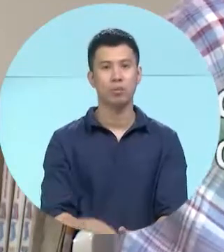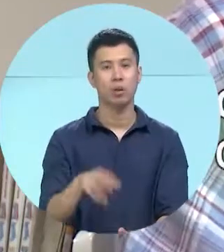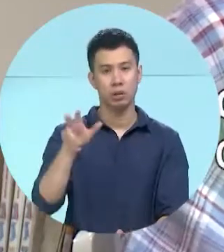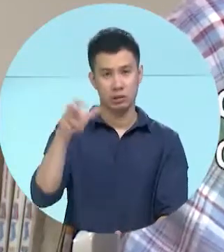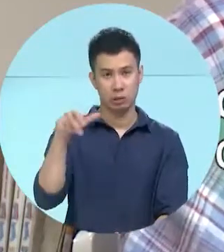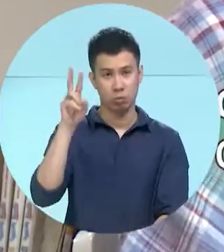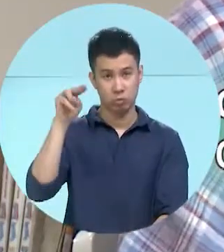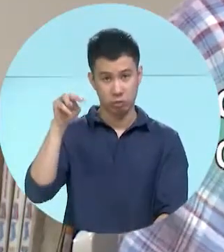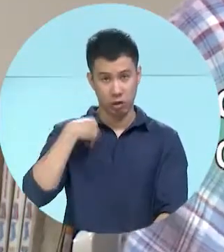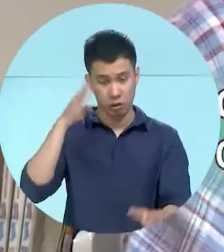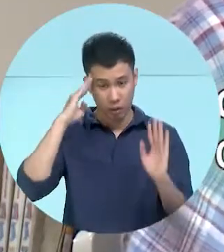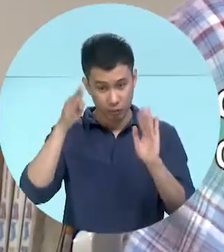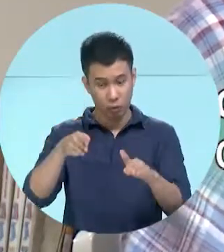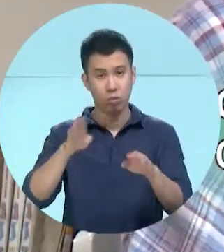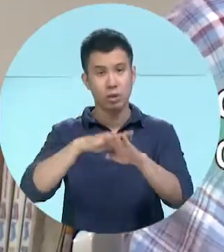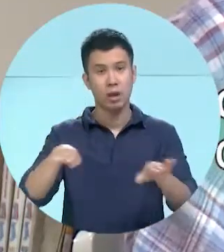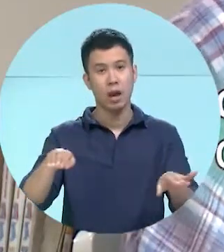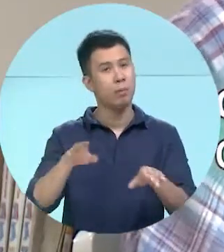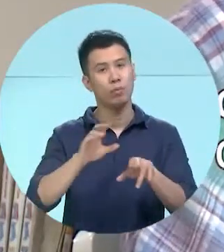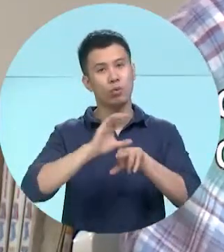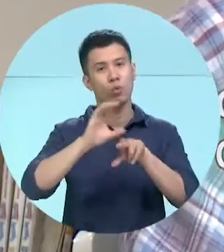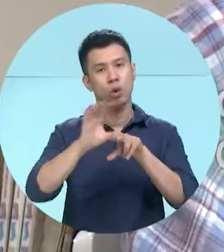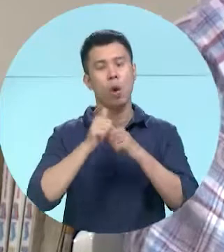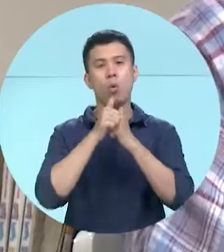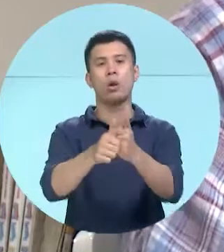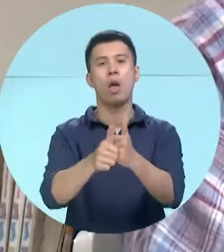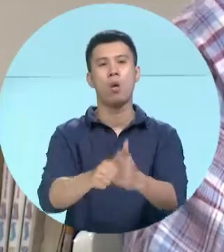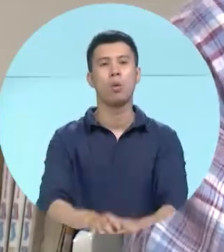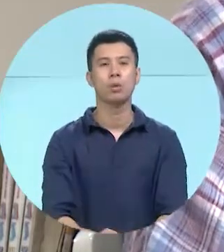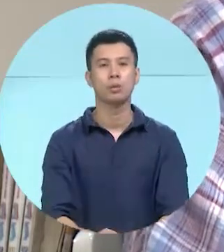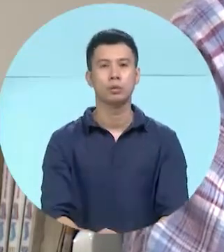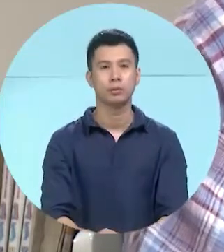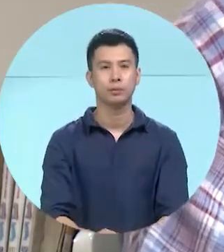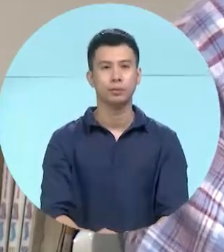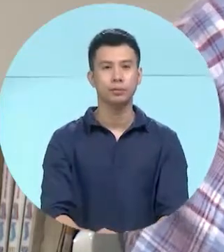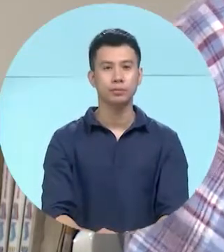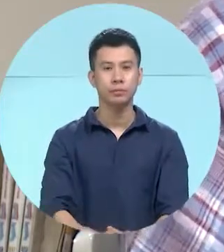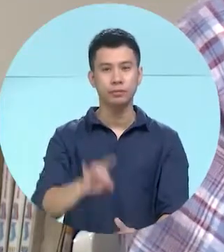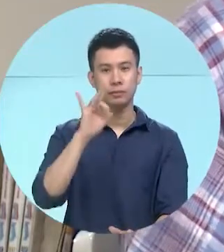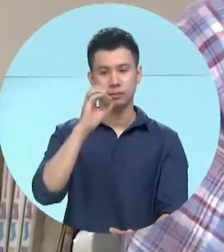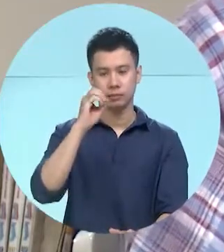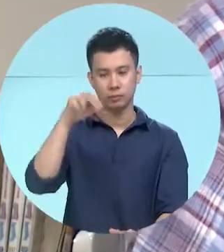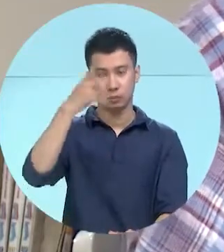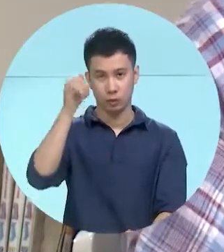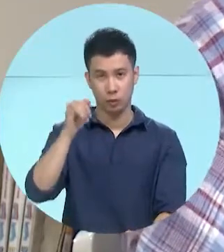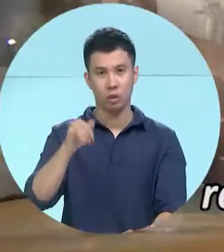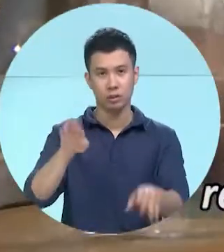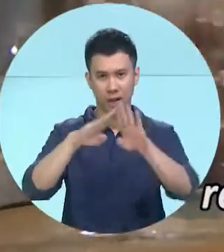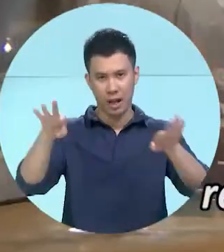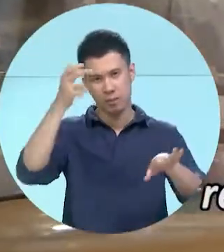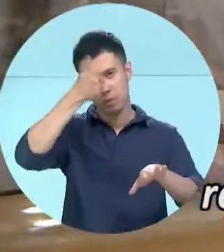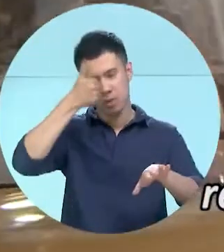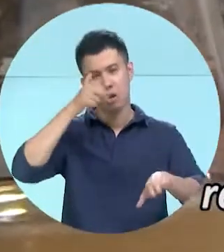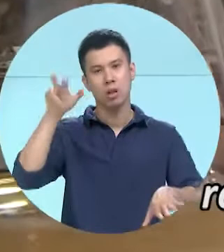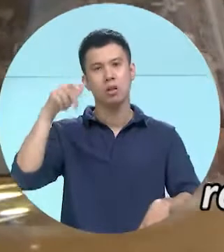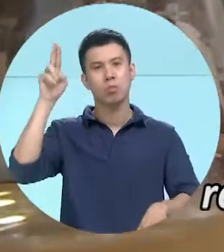là tập trung vào trẻ em dựa trên nhu cầu và năng lực của từng em. Cũng Hoàng là một đứa trẻ rất đặc biệt. Rồng Xanh